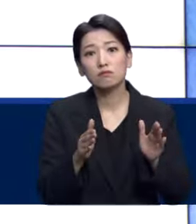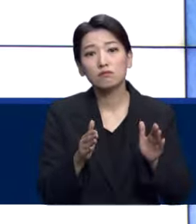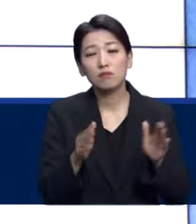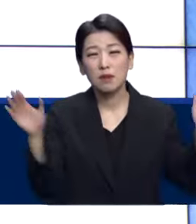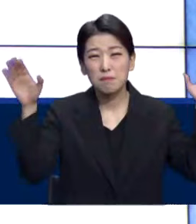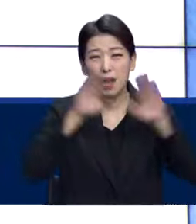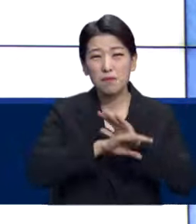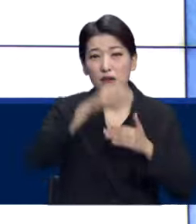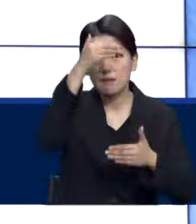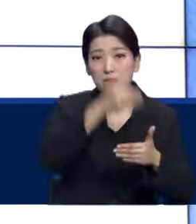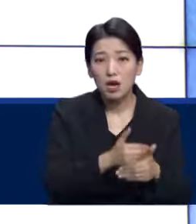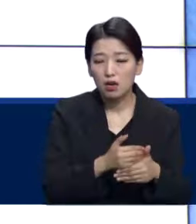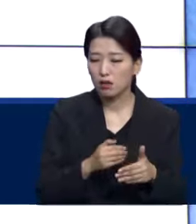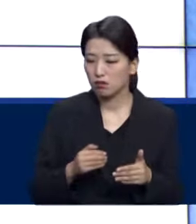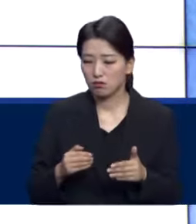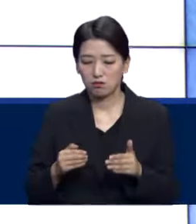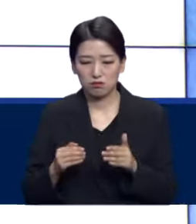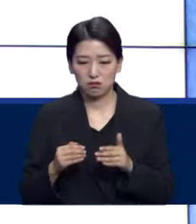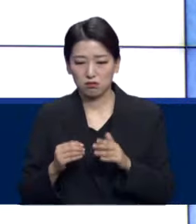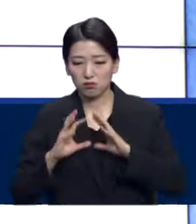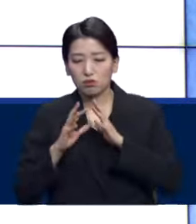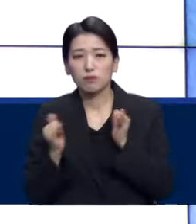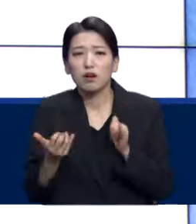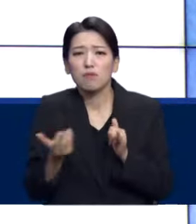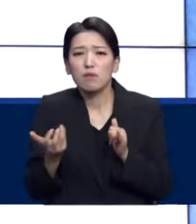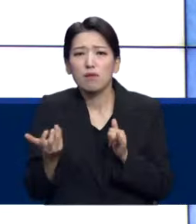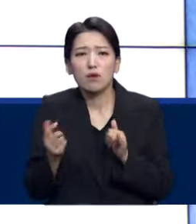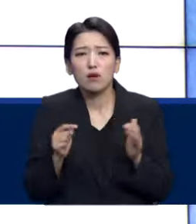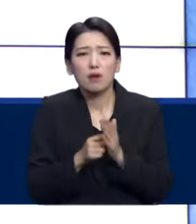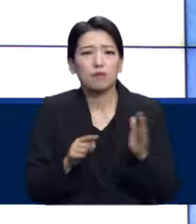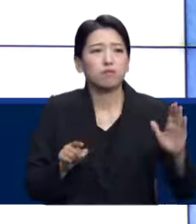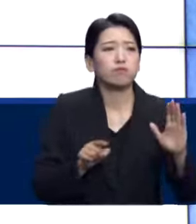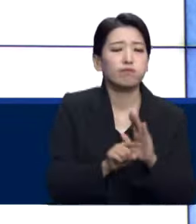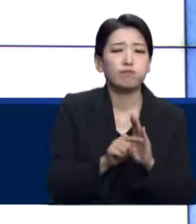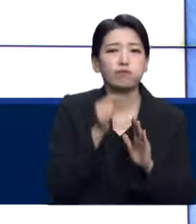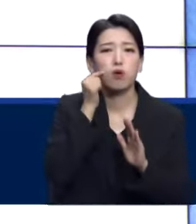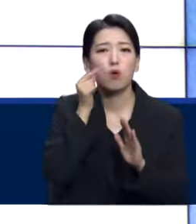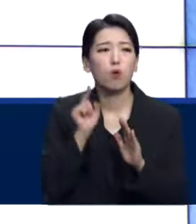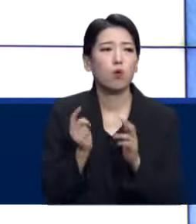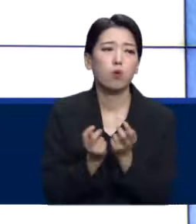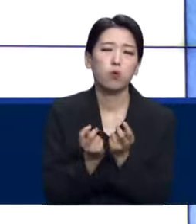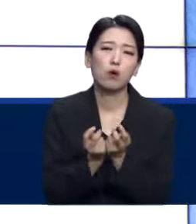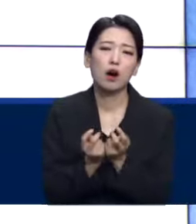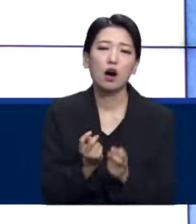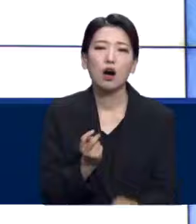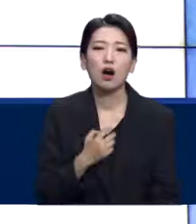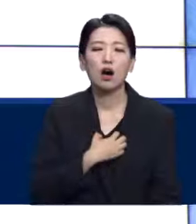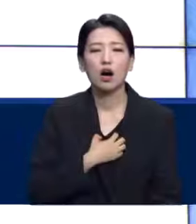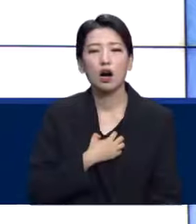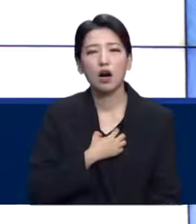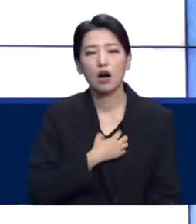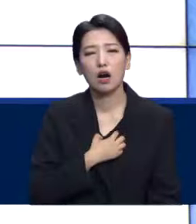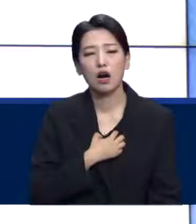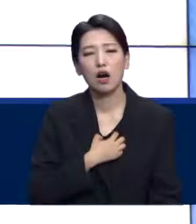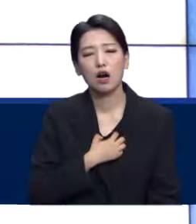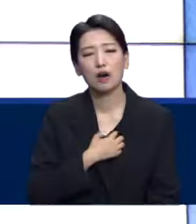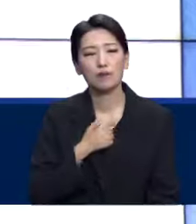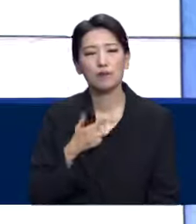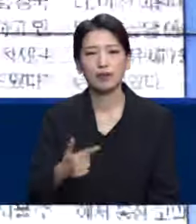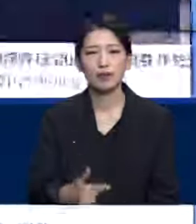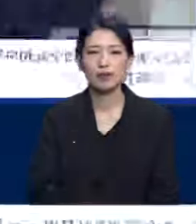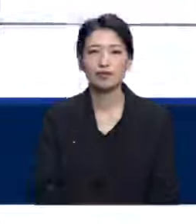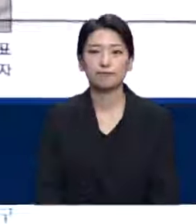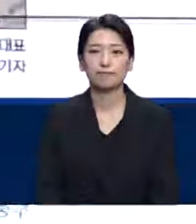치료를 받을래야 받을 수 없는 상황이 될 수도 있다라는 얘기인 거죠. 상당히 좀 심각한 얘기입니다. 다음 기사 볼까요?